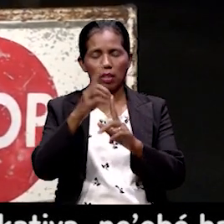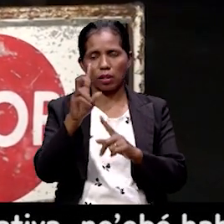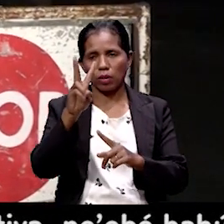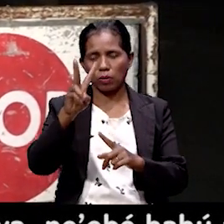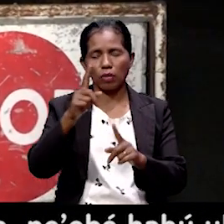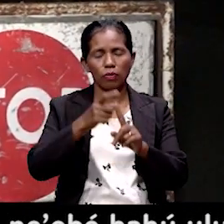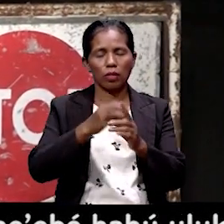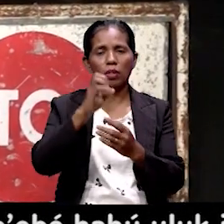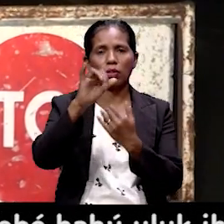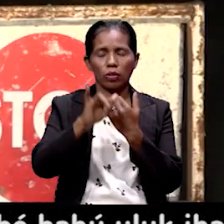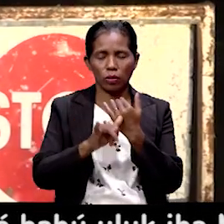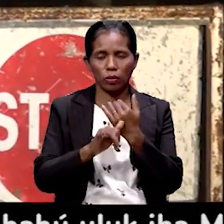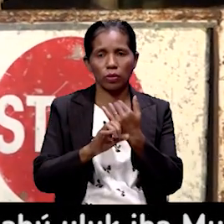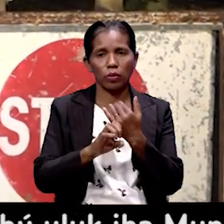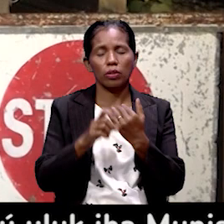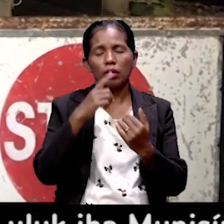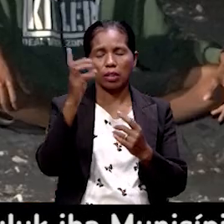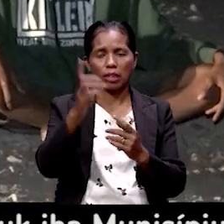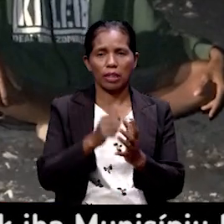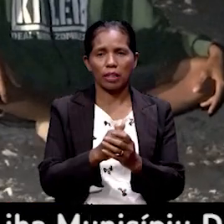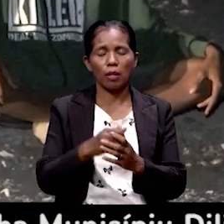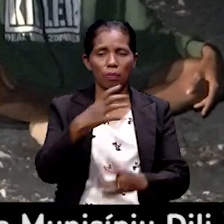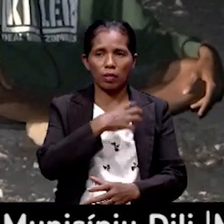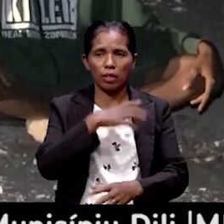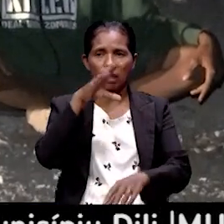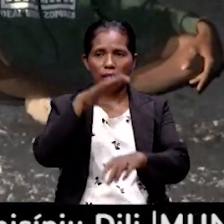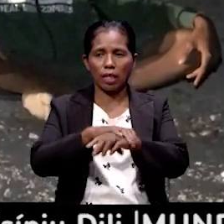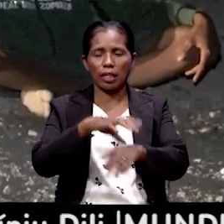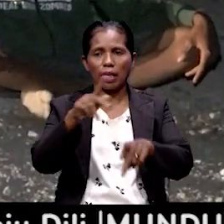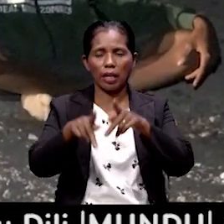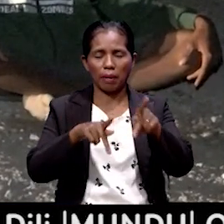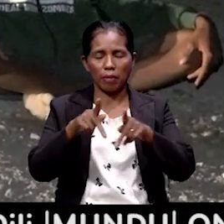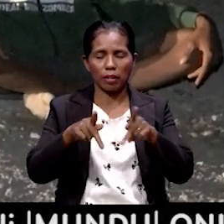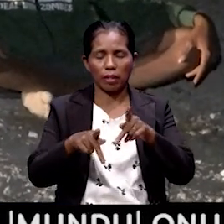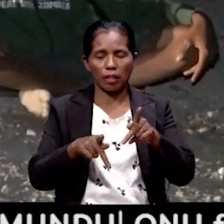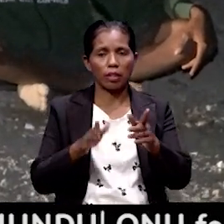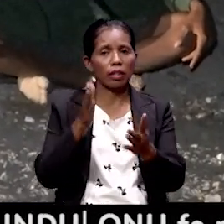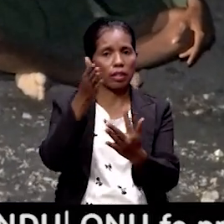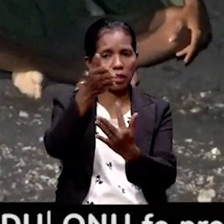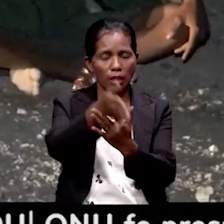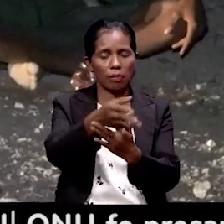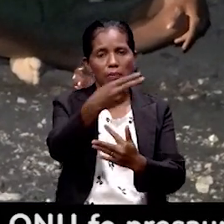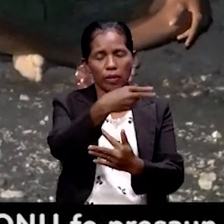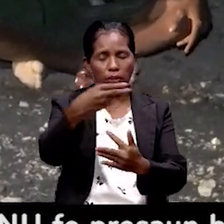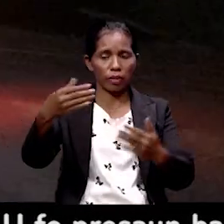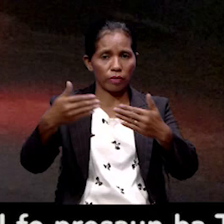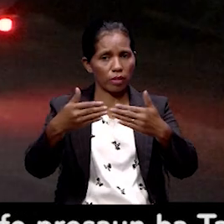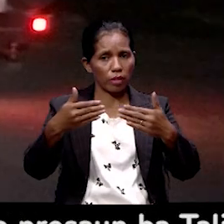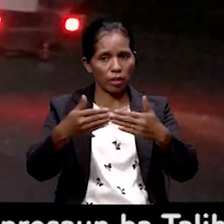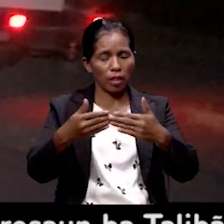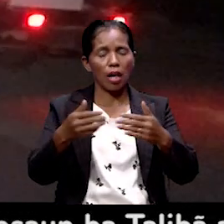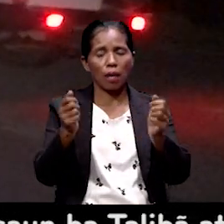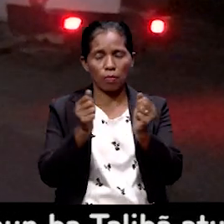Julho to Lorong Rua Nura Sin Lima Fulan Agosto ne Penitele captura cidadão Sirenebe hakat liu ilegalmente fronteira hamutuk tolun